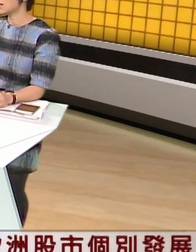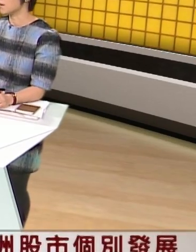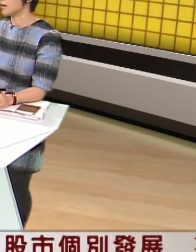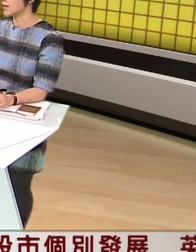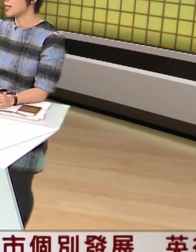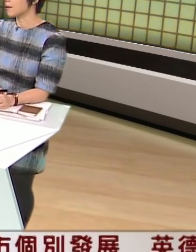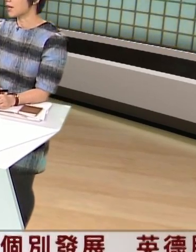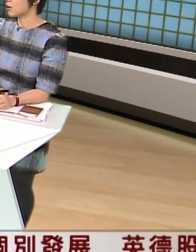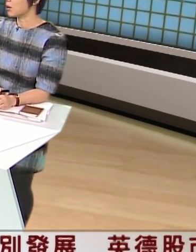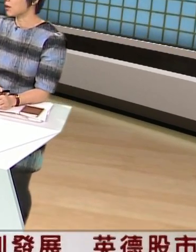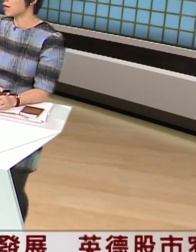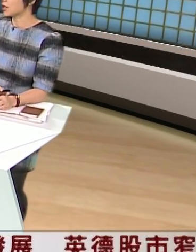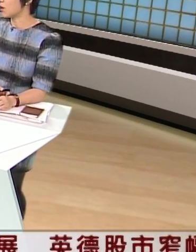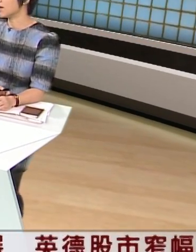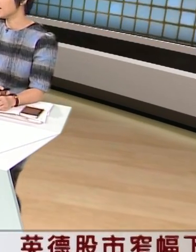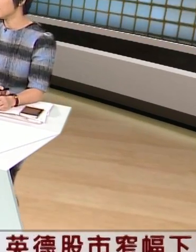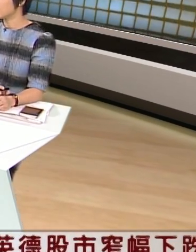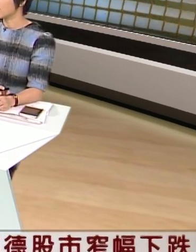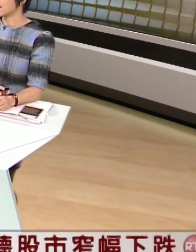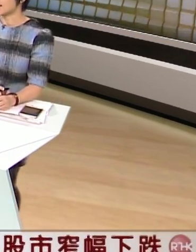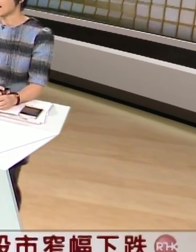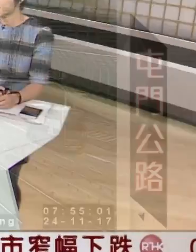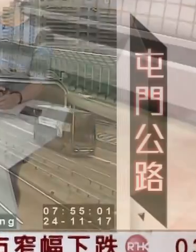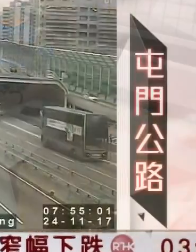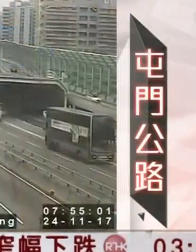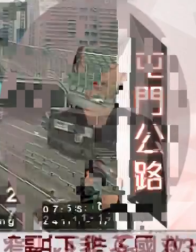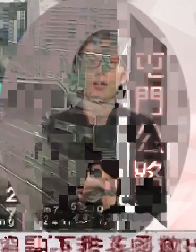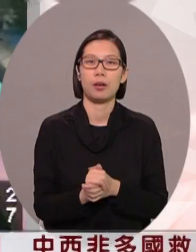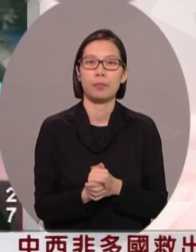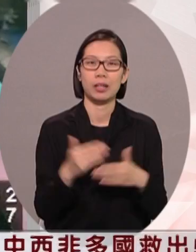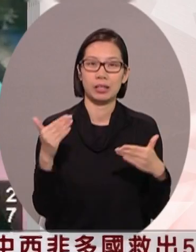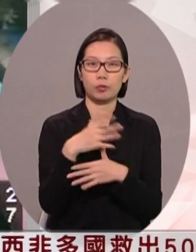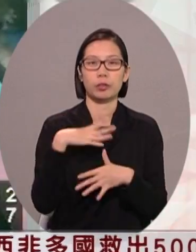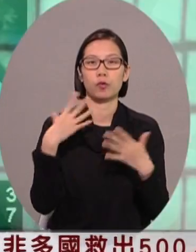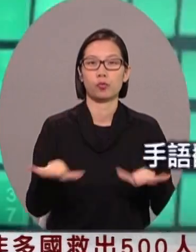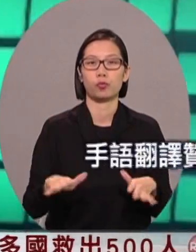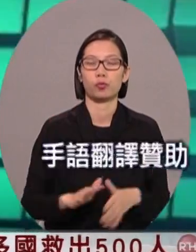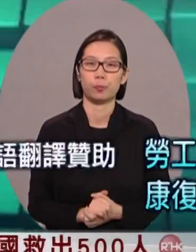温15至19度，今日多云。我哋一齐睇下交通情况，我哋睇到呢一度。